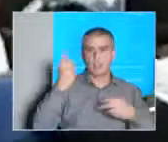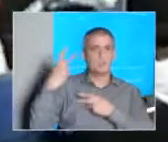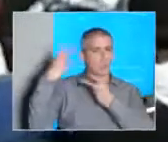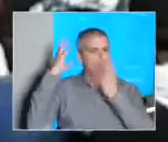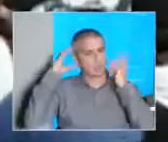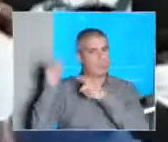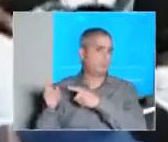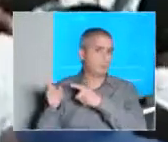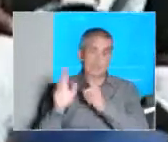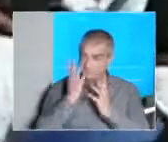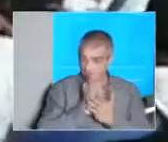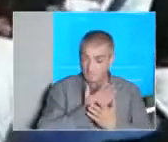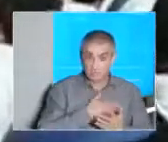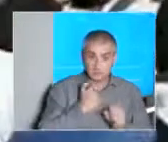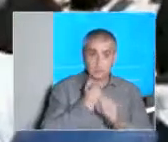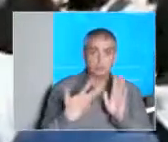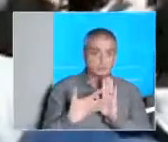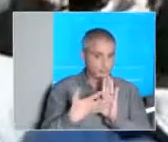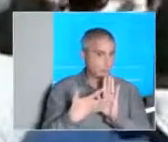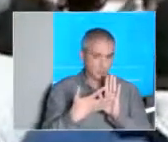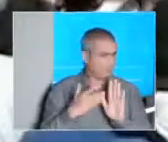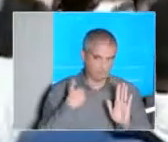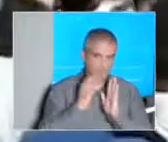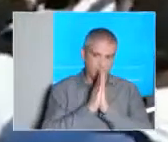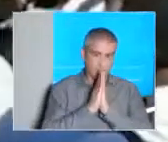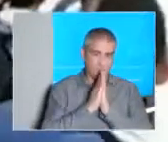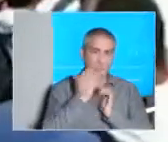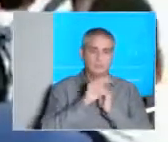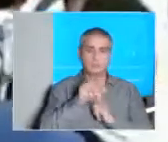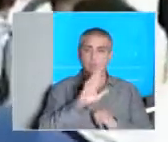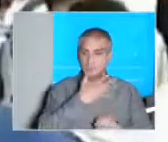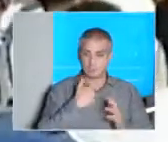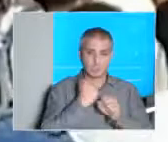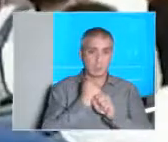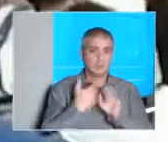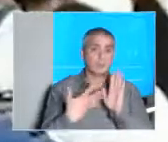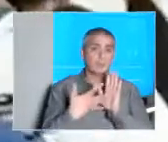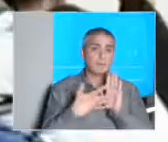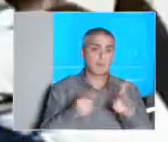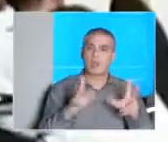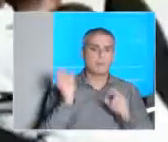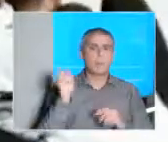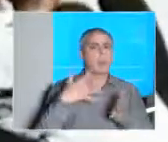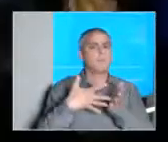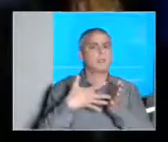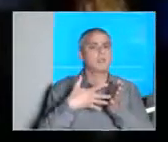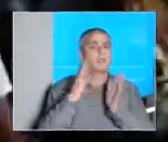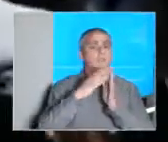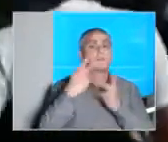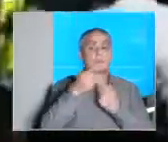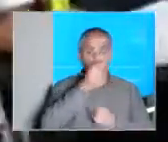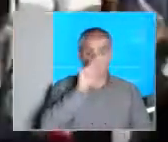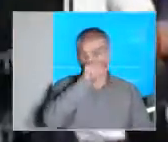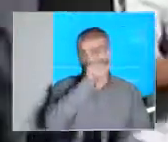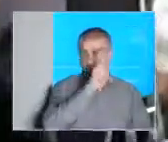השומר. אני שואל, אם כבר רצית לעשות בדיקה, ובזה אני מבקש לסיים את העניין, אם רצית לעשות בדיקה, למה לא בדקת מבית החולים